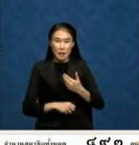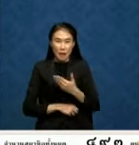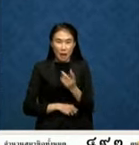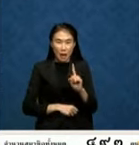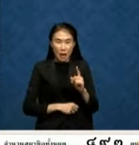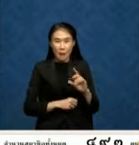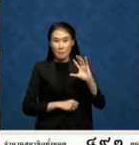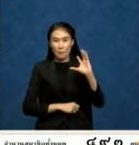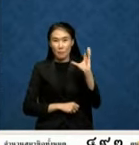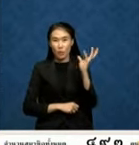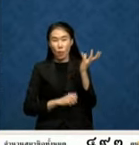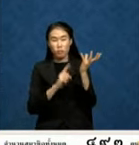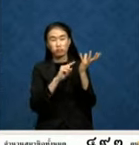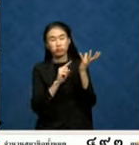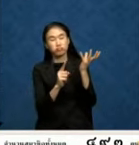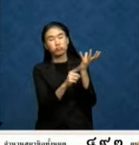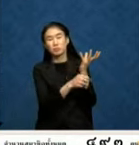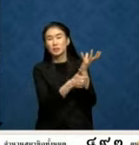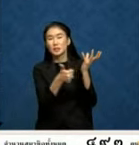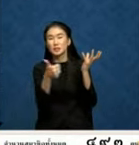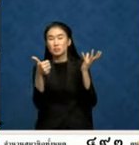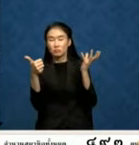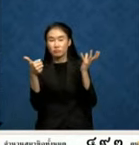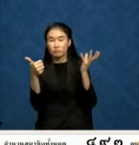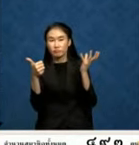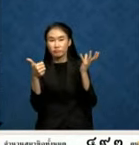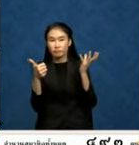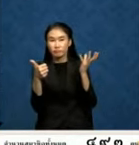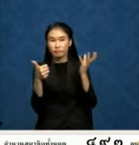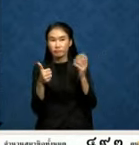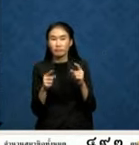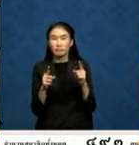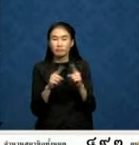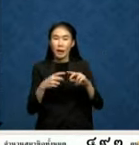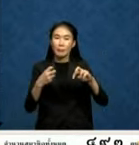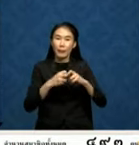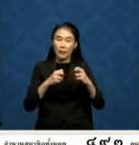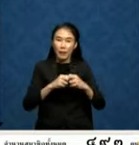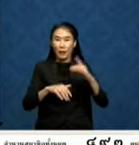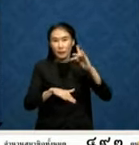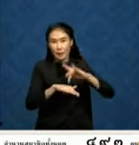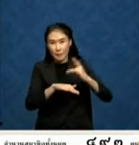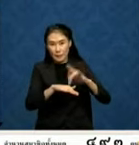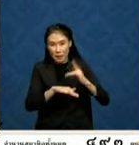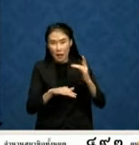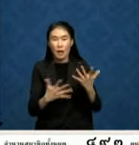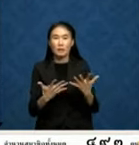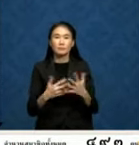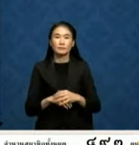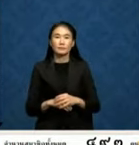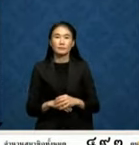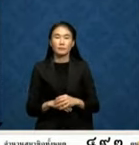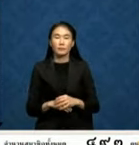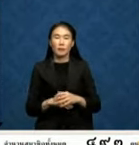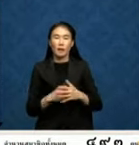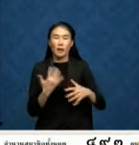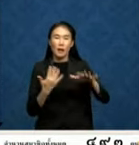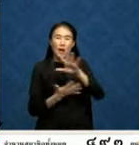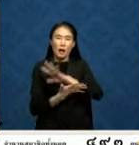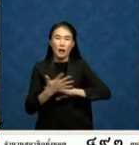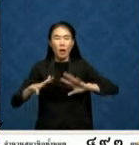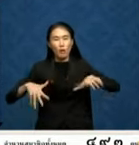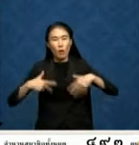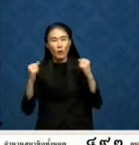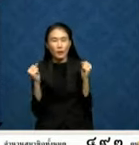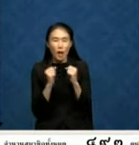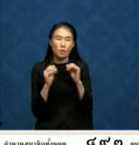ติในโลกนะครับไม่ว่าจะเป็นเรื่องของclimate change นะครับเรื่องของการเปลี่ยนแปลงของสภาพภูมิอากาศนะครับก็